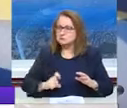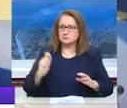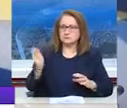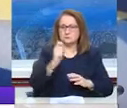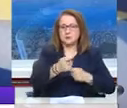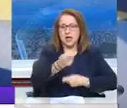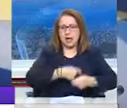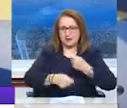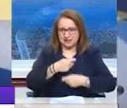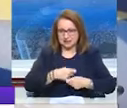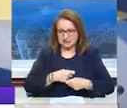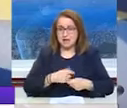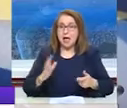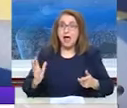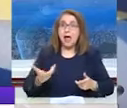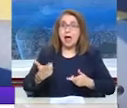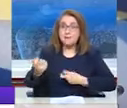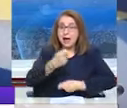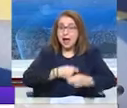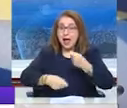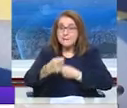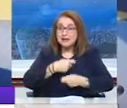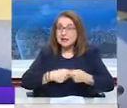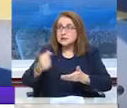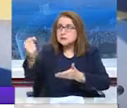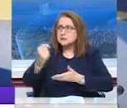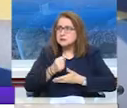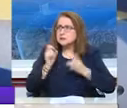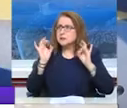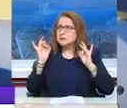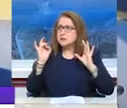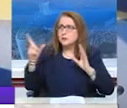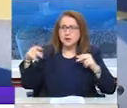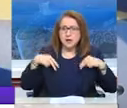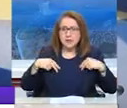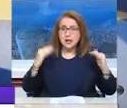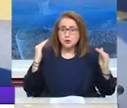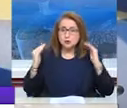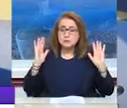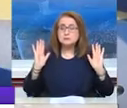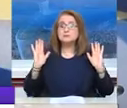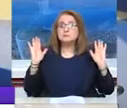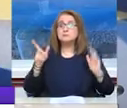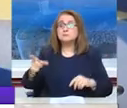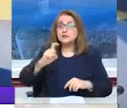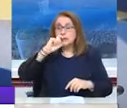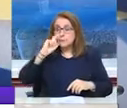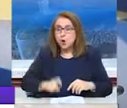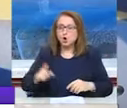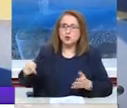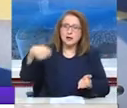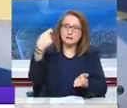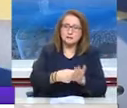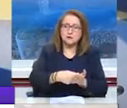Οι επιχειρήσεις που δεν καλύπτονται από τις μέχρι σήμερα προβλέψεις πολιτείας πρέπει, υποχρεούνται να καταβάλουν το δώρο